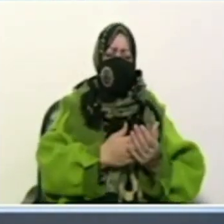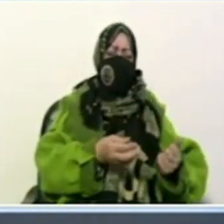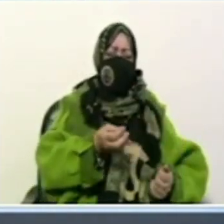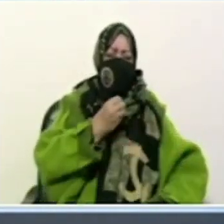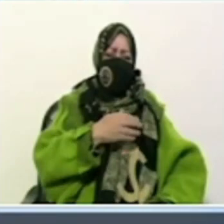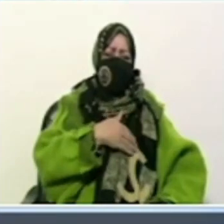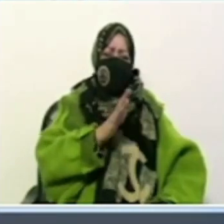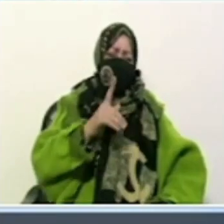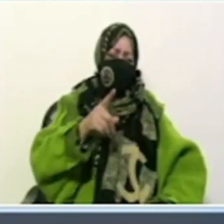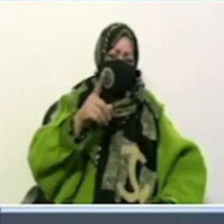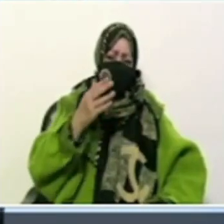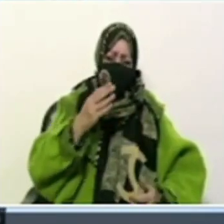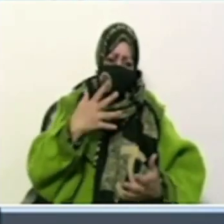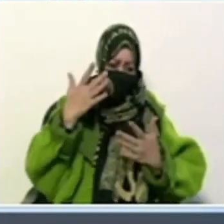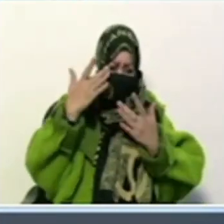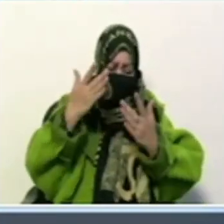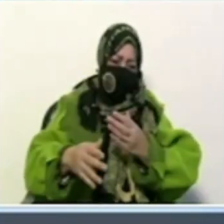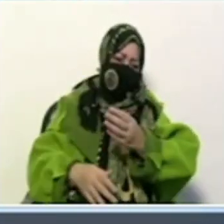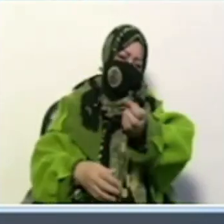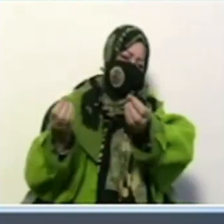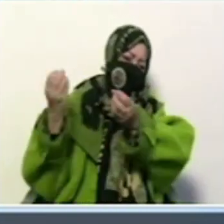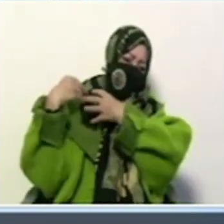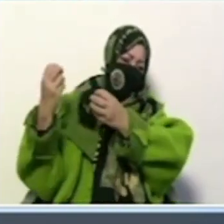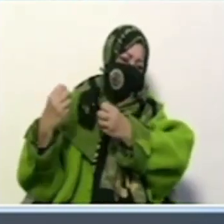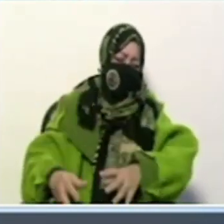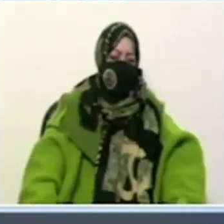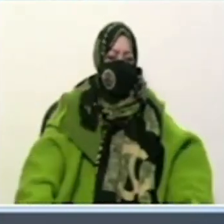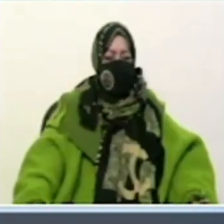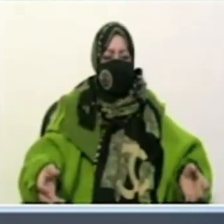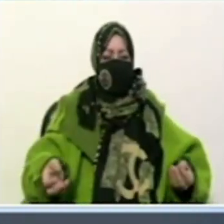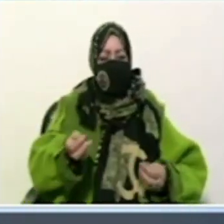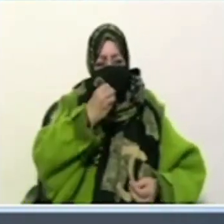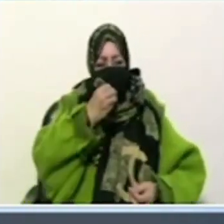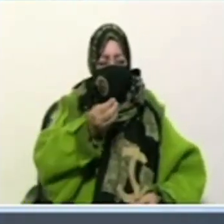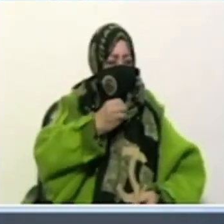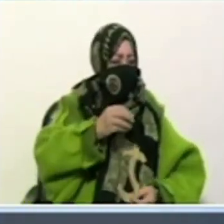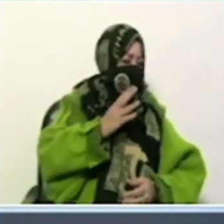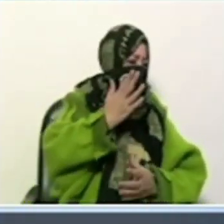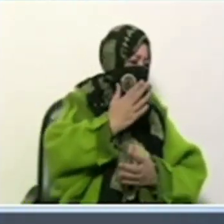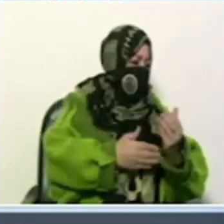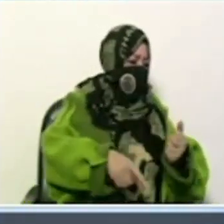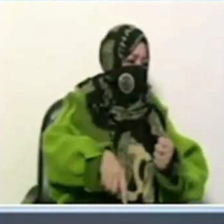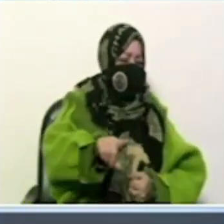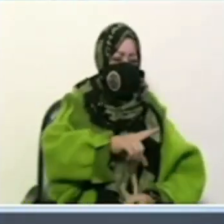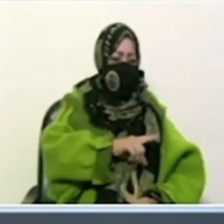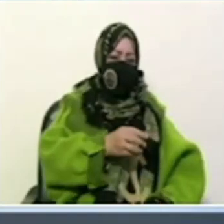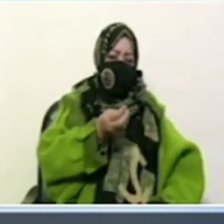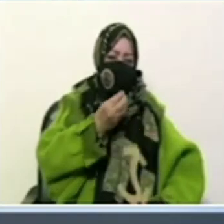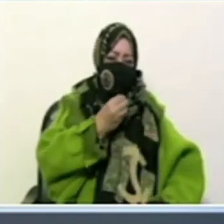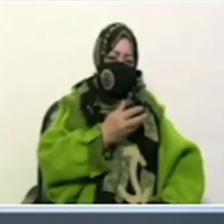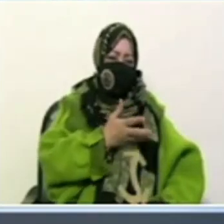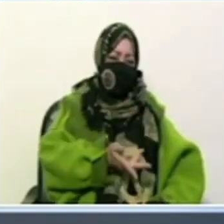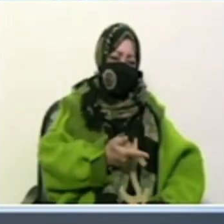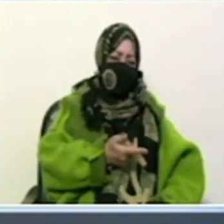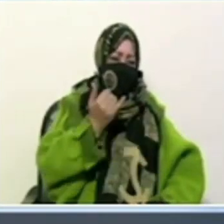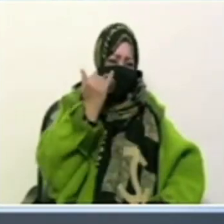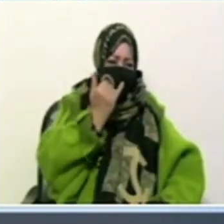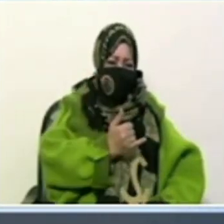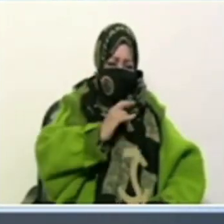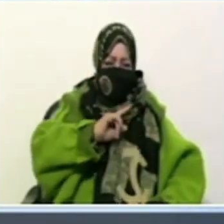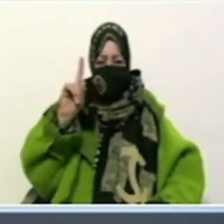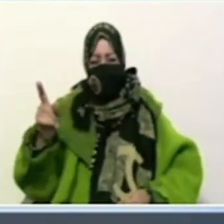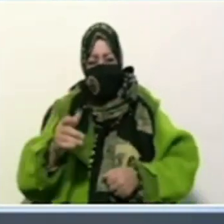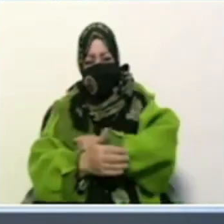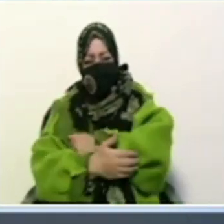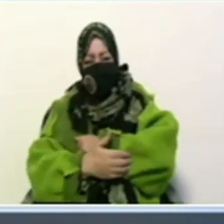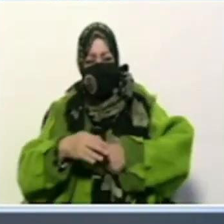يكونش أهل البيت تذبح لهم يعني تذبح أمام العقيقة ثم لا يأكلون منها شيئا، لولا أن يترك لهم ولو يعني